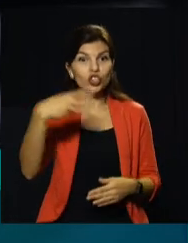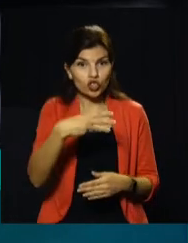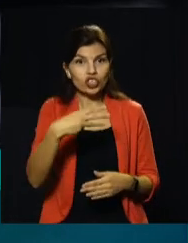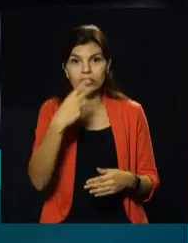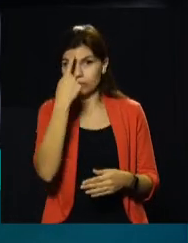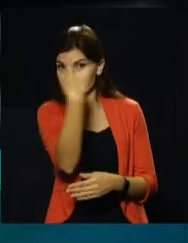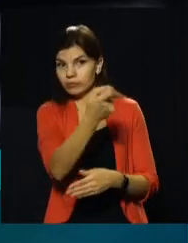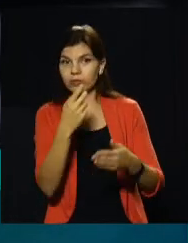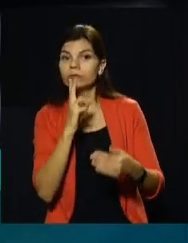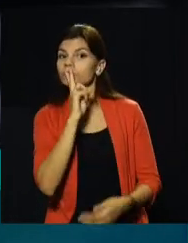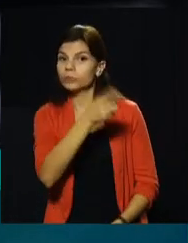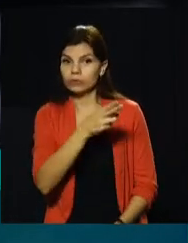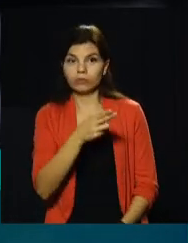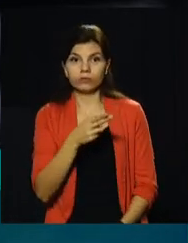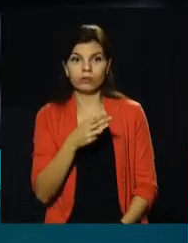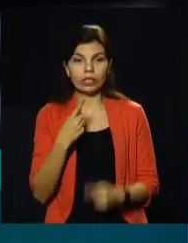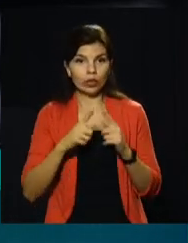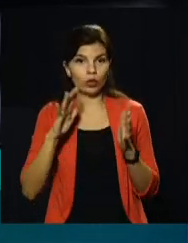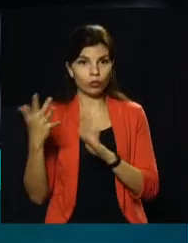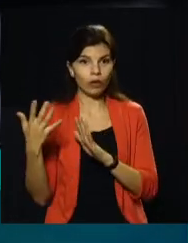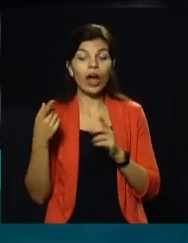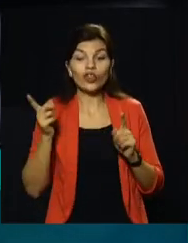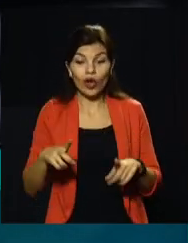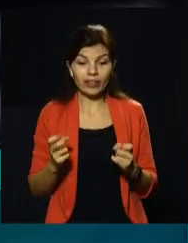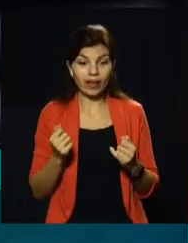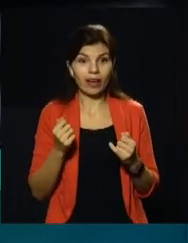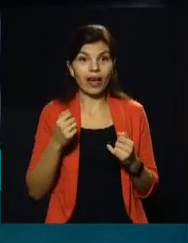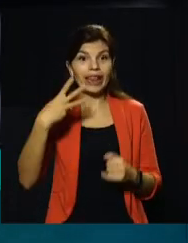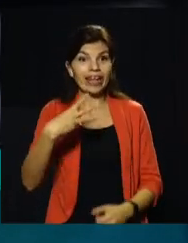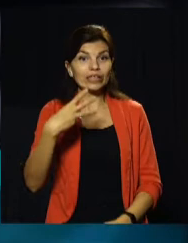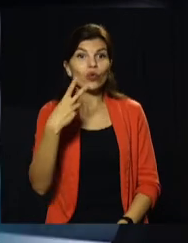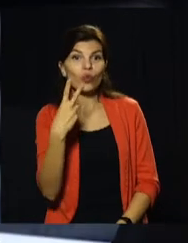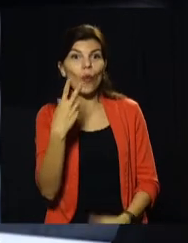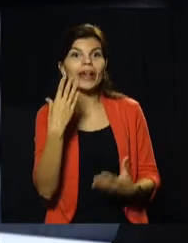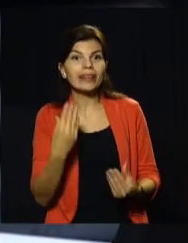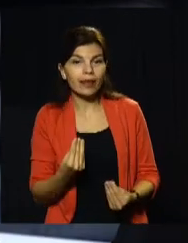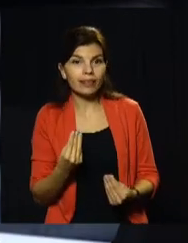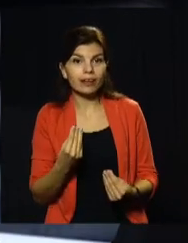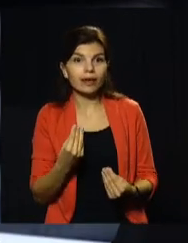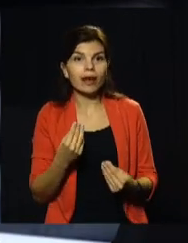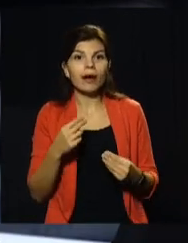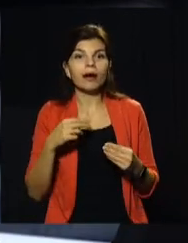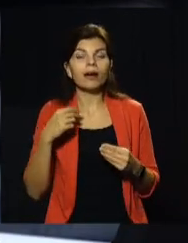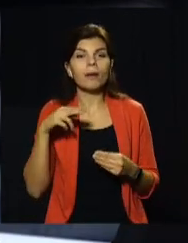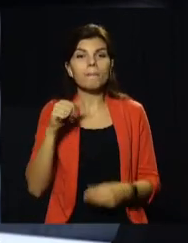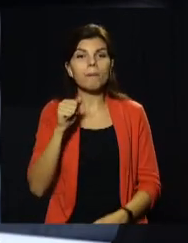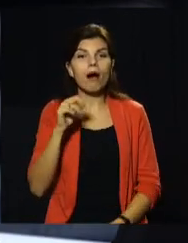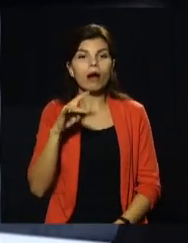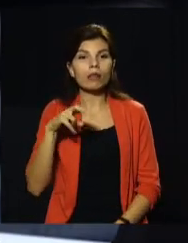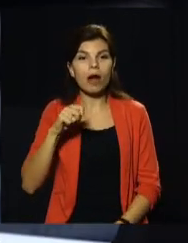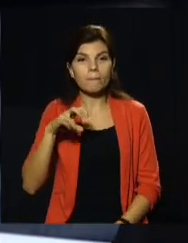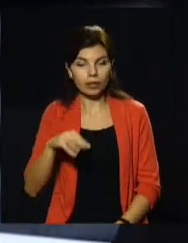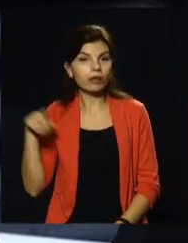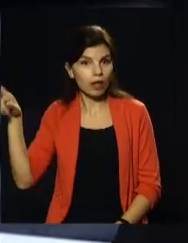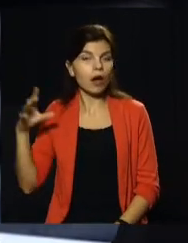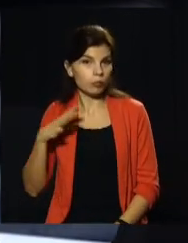та повідомлень про події. Станом на такий же день, тобто на 32-й день парламентської кампанії, було зафіксовано